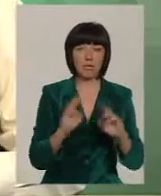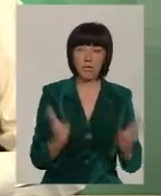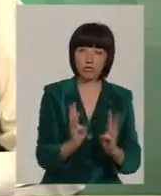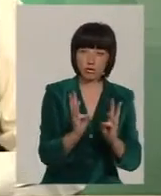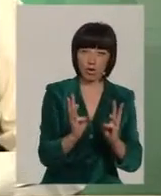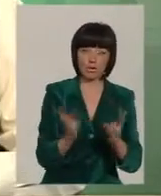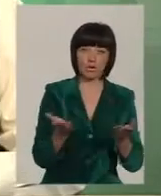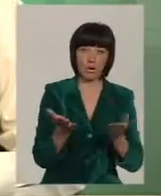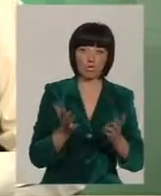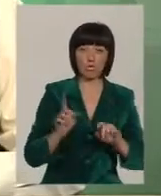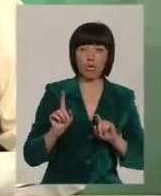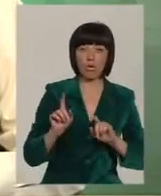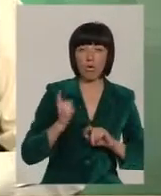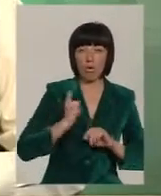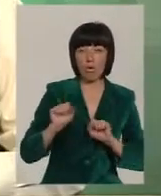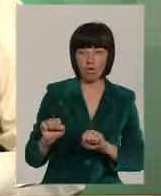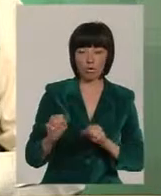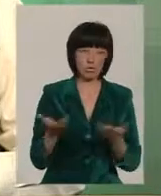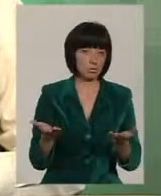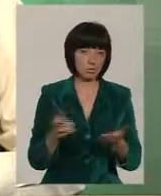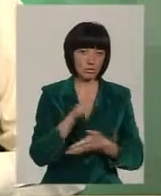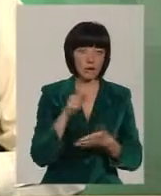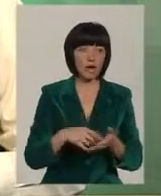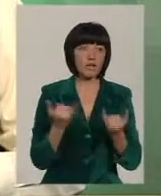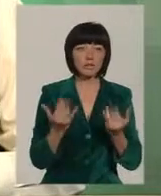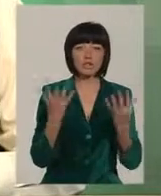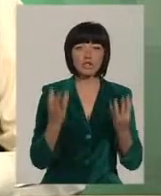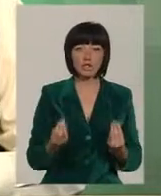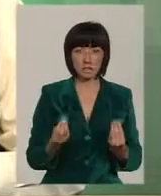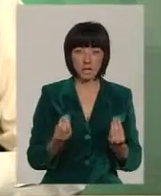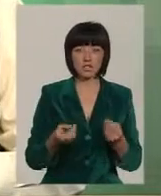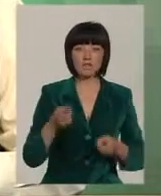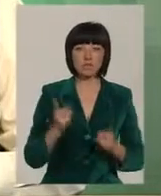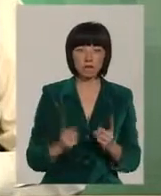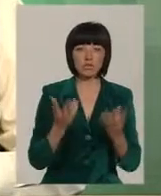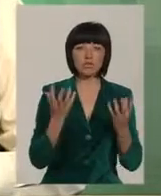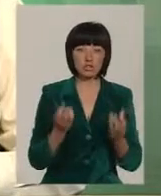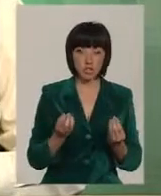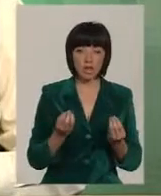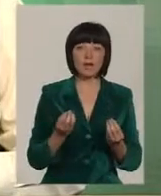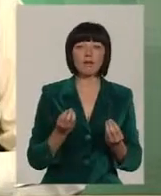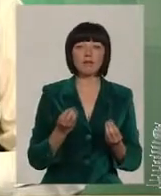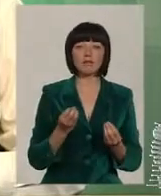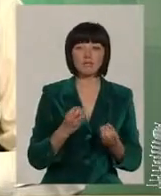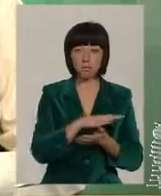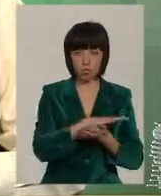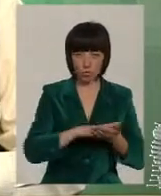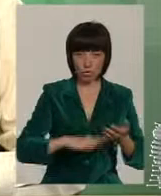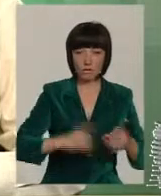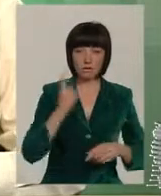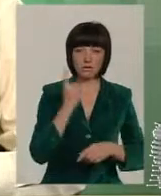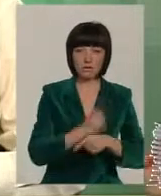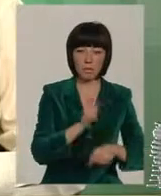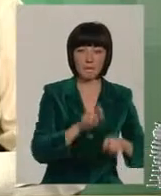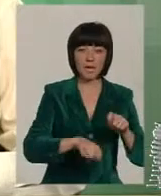пожежну якусь охорону, чи, якщо я правильно називаю? Ну, на сьогоднішній день, звичайно, ще діє заборона